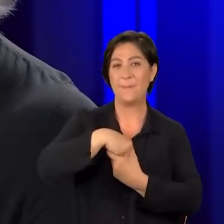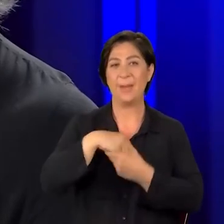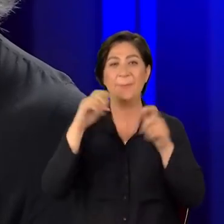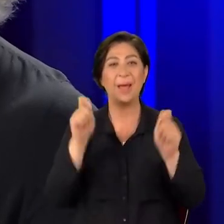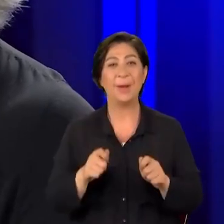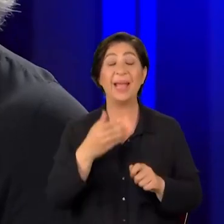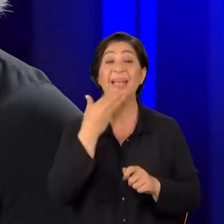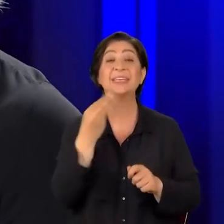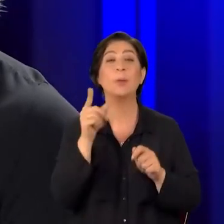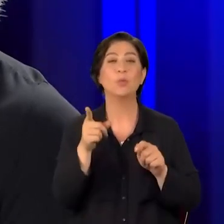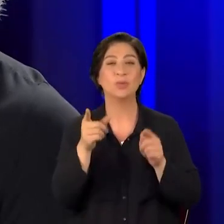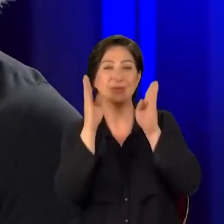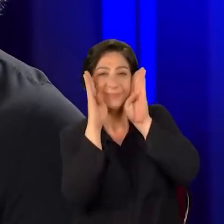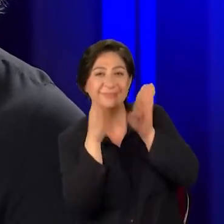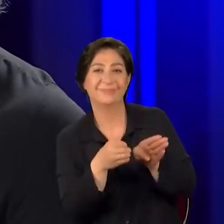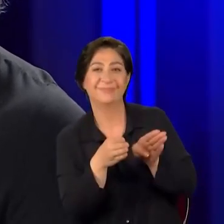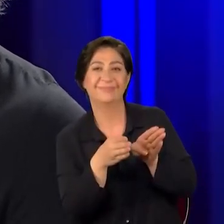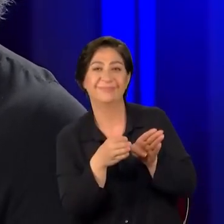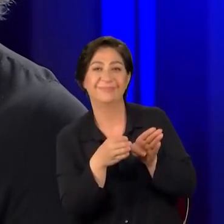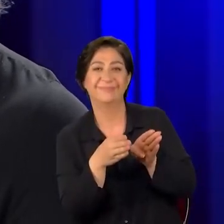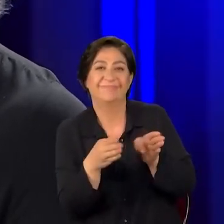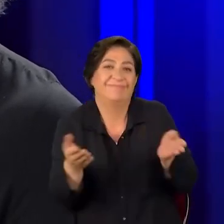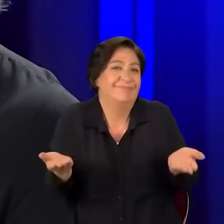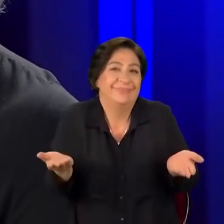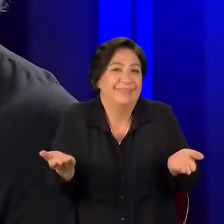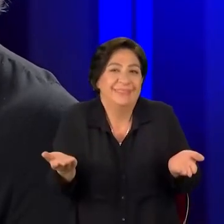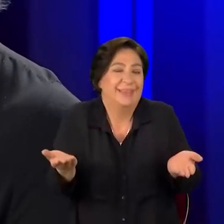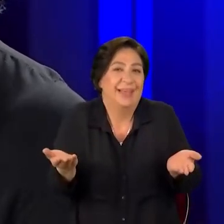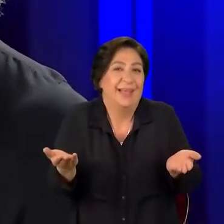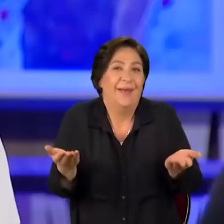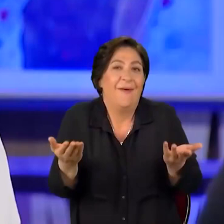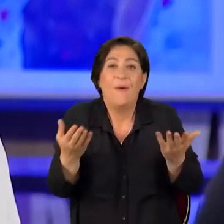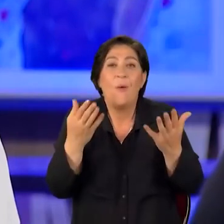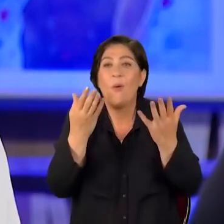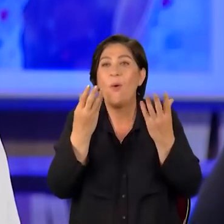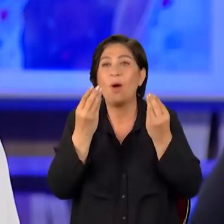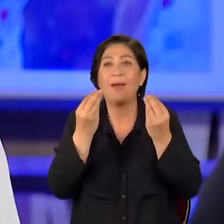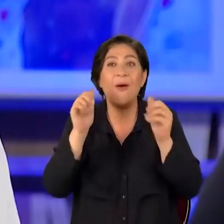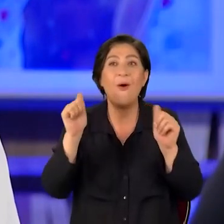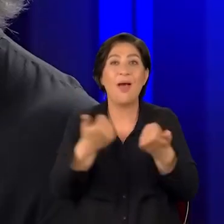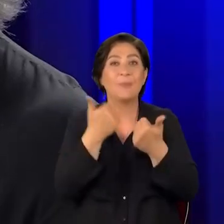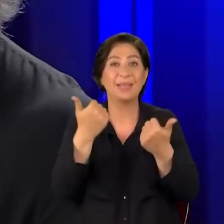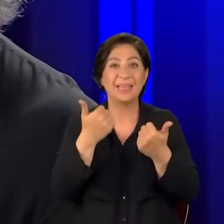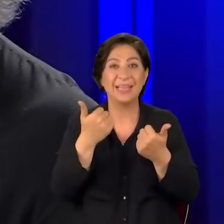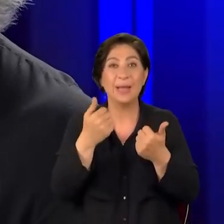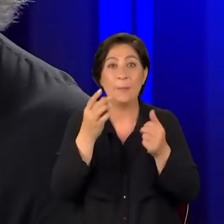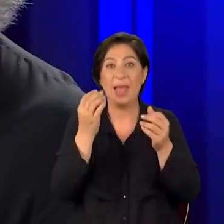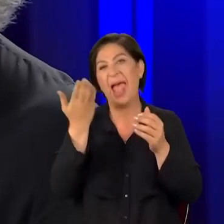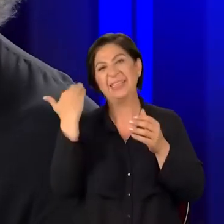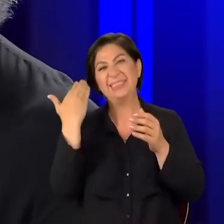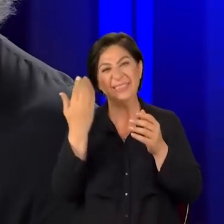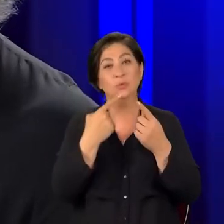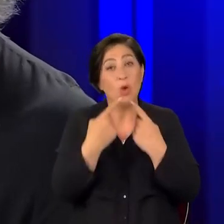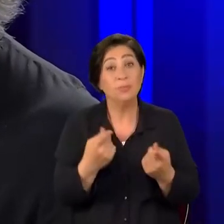bizi bir araya getirir. Artık gençler bununla ilgileniyor. Evet, doğru. Yani o kadar hani öngörülü bir laf ki, UNESCO bunu